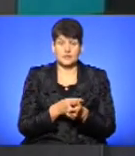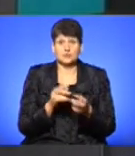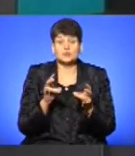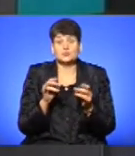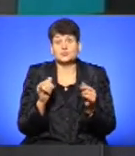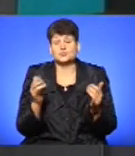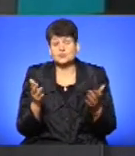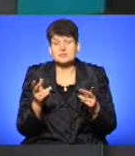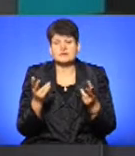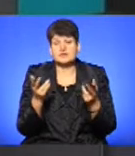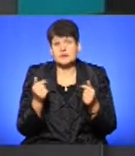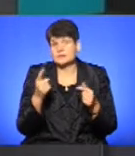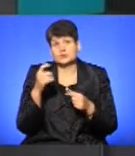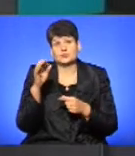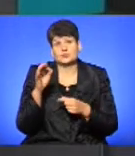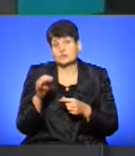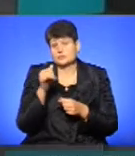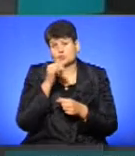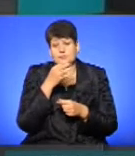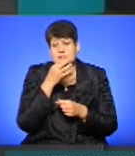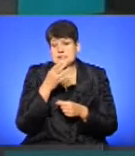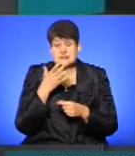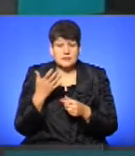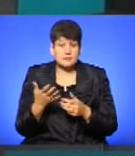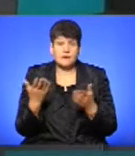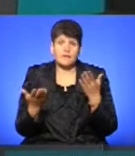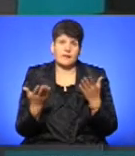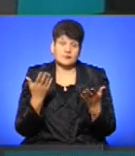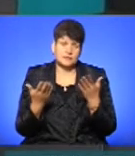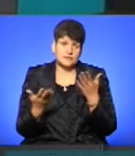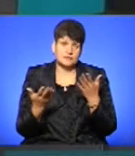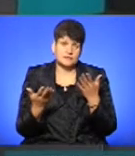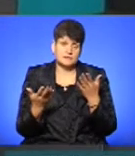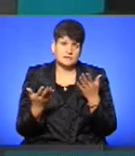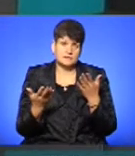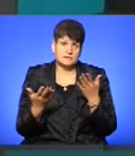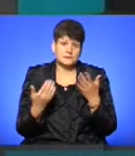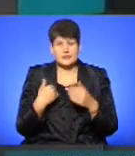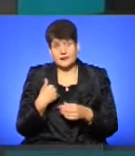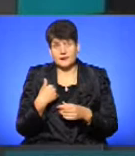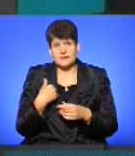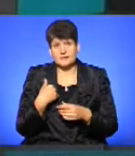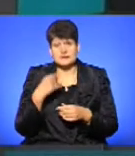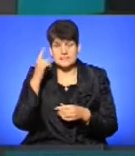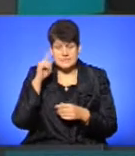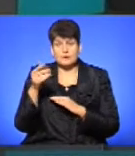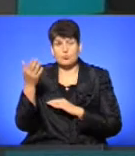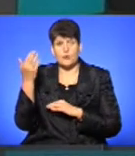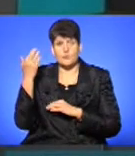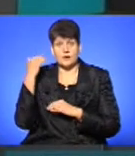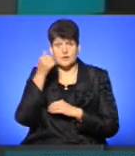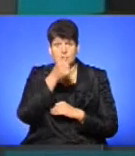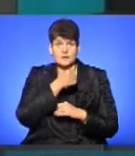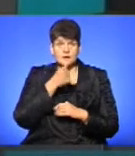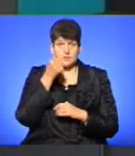Звичайно, ми не можемо 100% так сказати, але тим не менше, я так знаю з попередніх років,